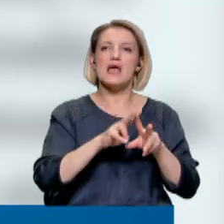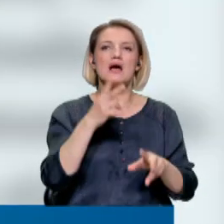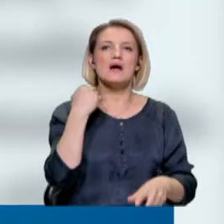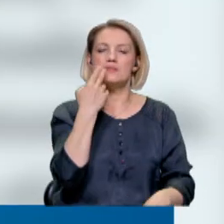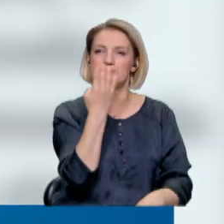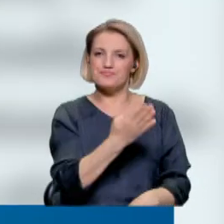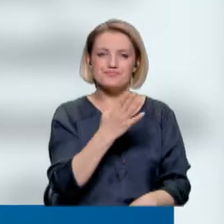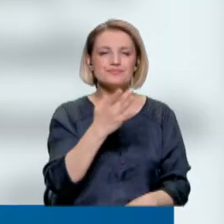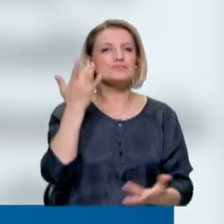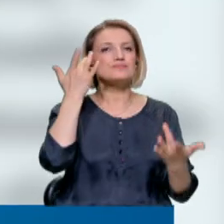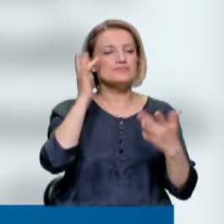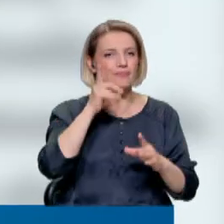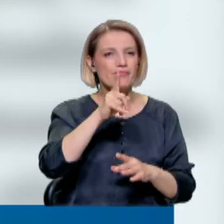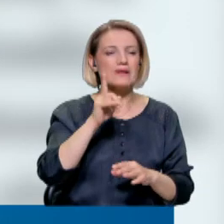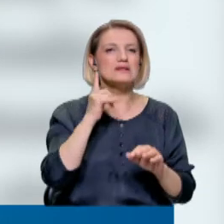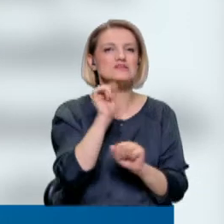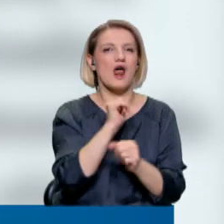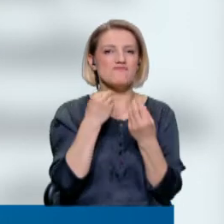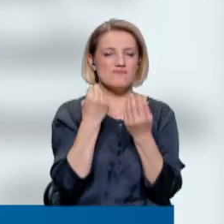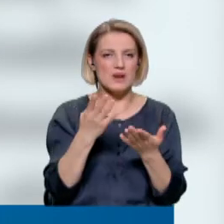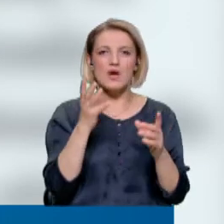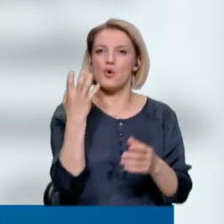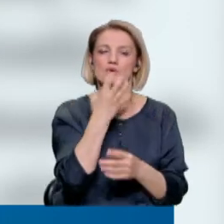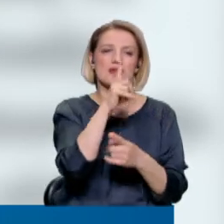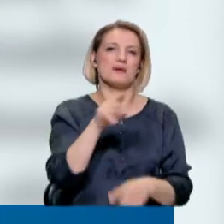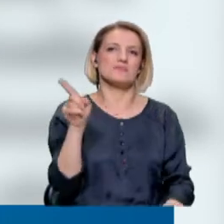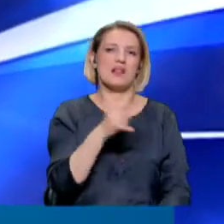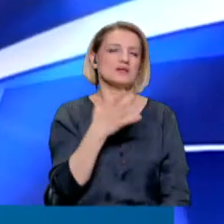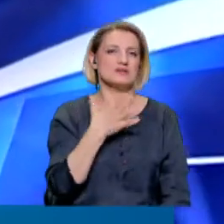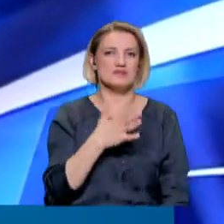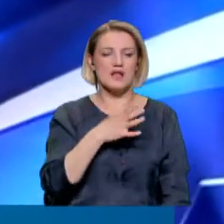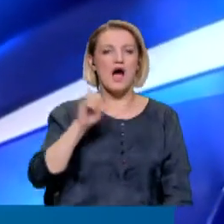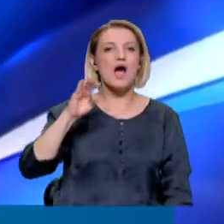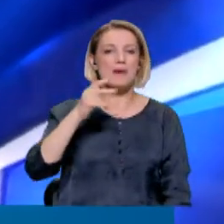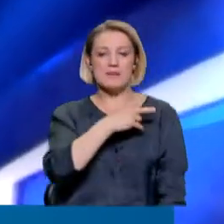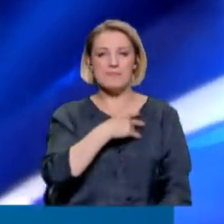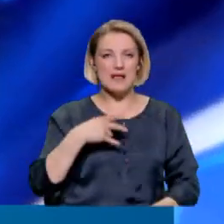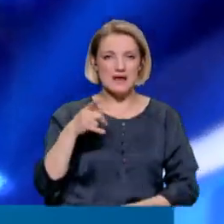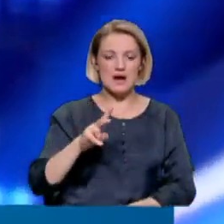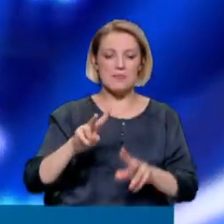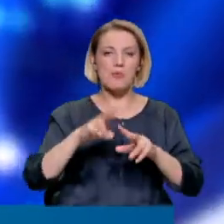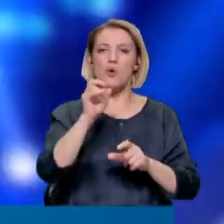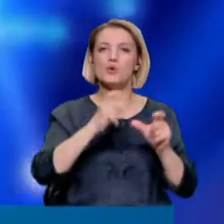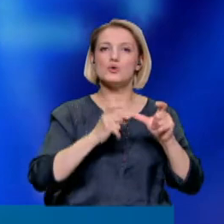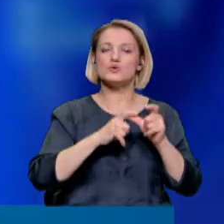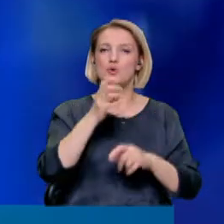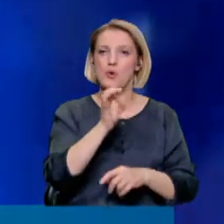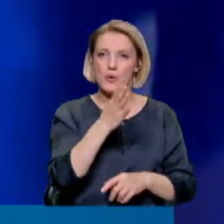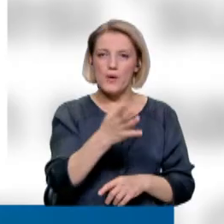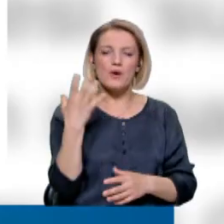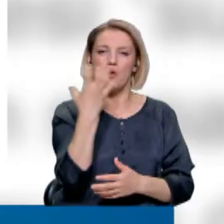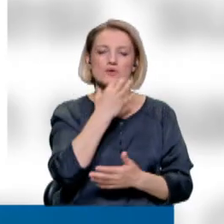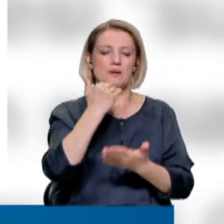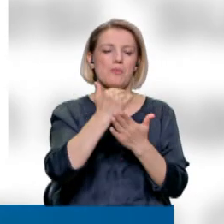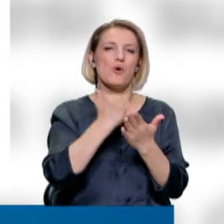mosso onun ahlaki değerleri zedelediğini söyleyerek konseri iptalini istedi AK Partili Belediye demo soyu konser programından